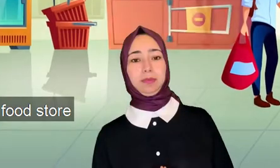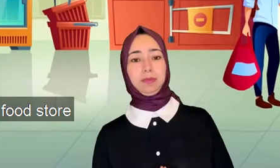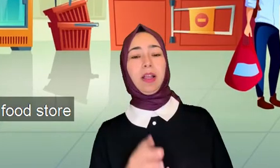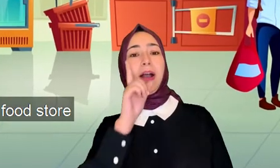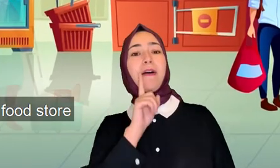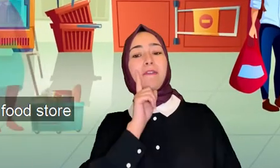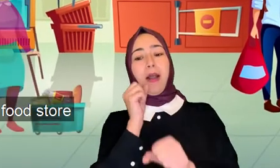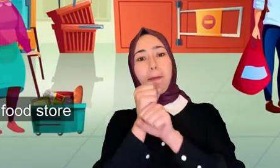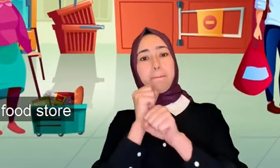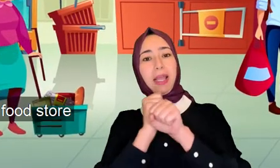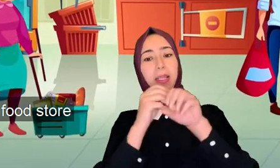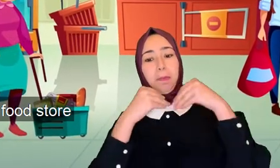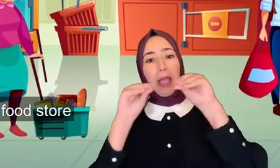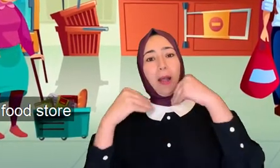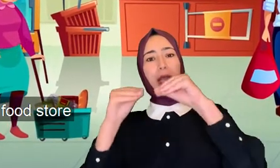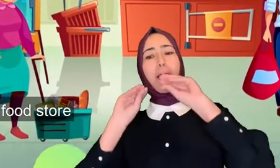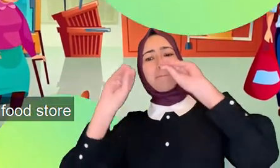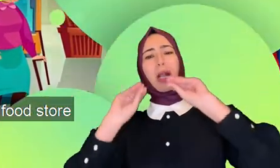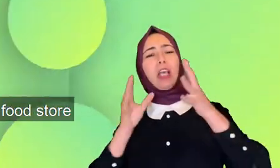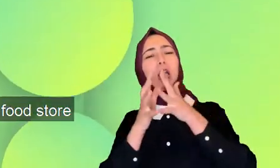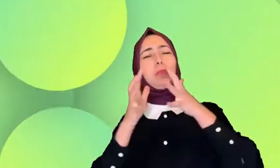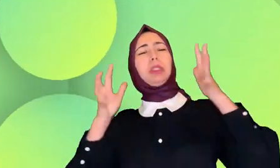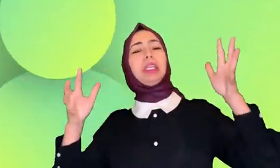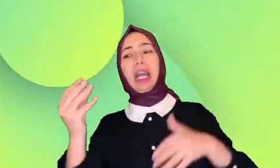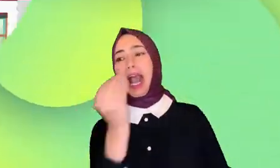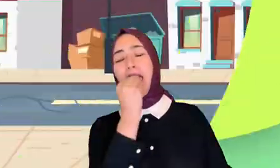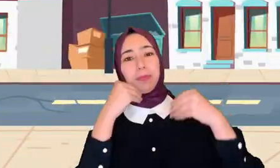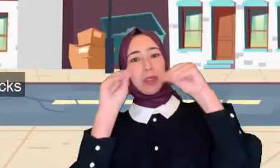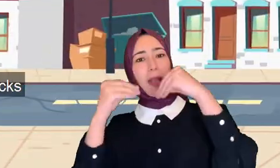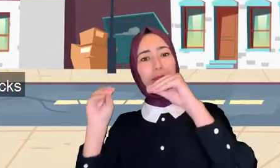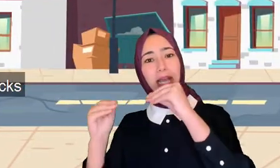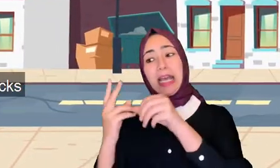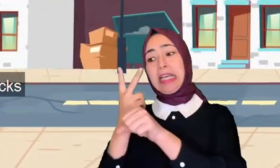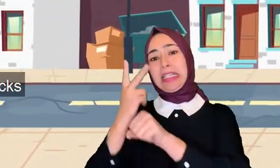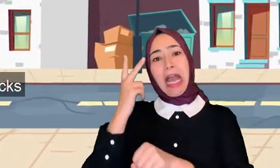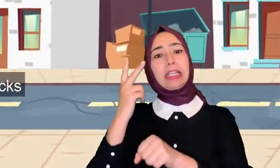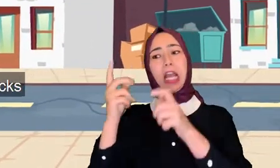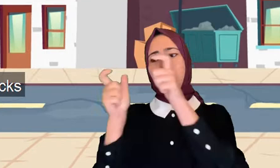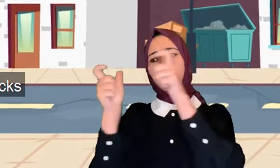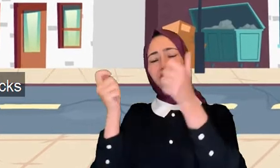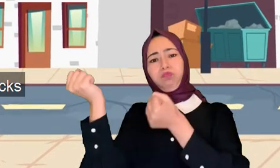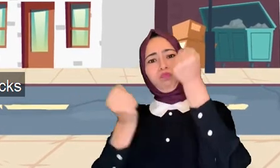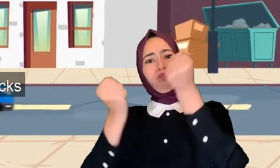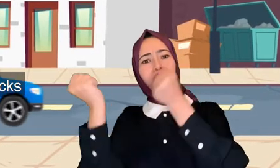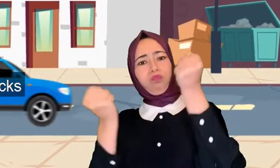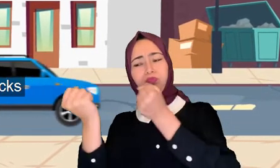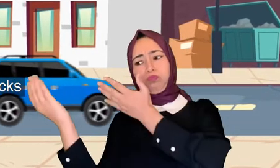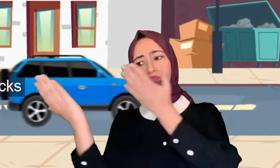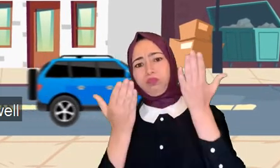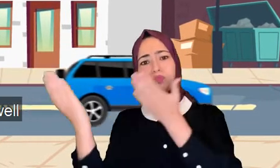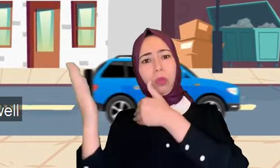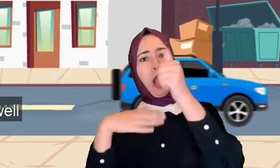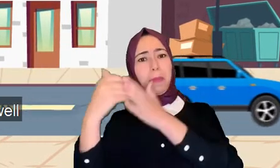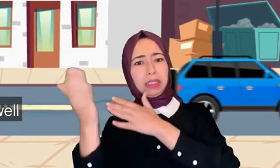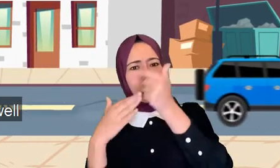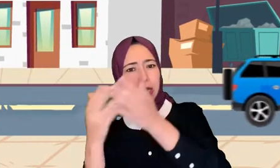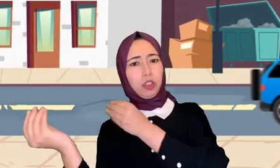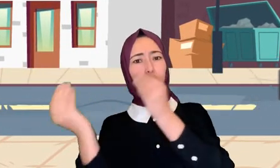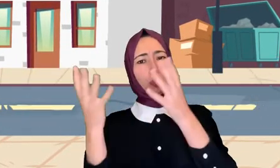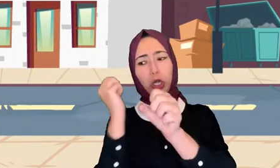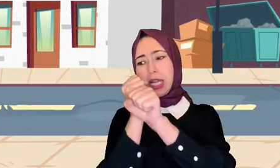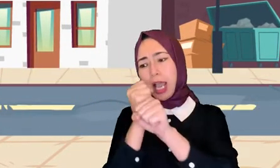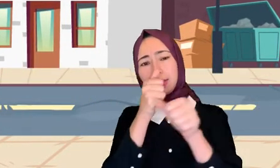يمينة تاجرة وعندها مغازة كبيرة متاع مواد غذائية. كل نهارين يجيوا المزودين بالكماين يهبطوا السلعة والدولاب